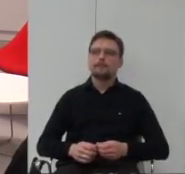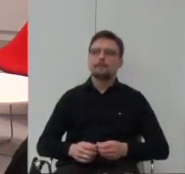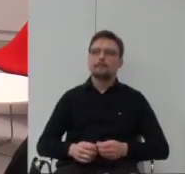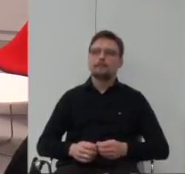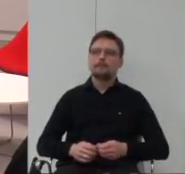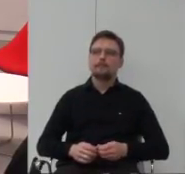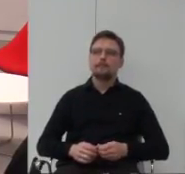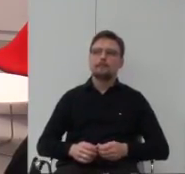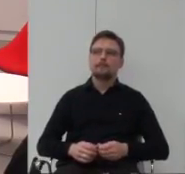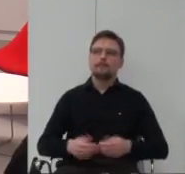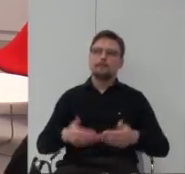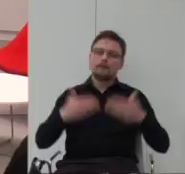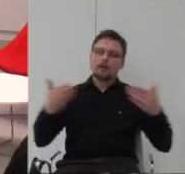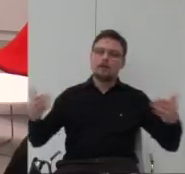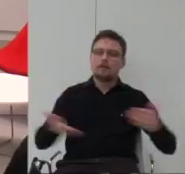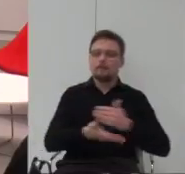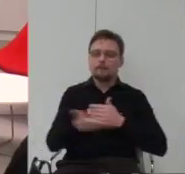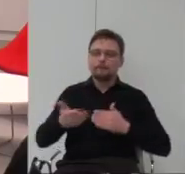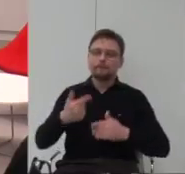Zapraszamy.